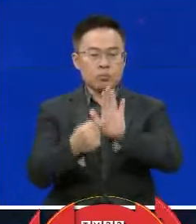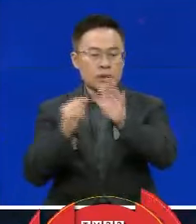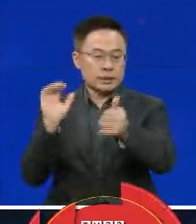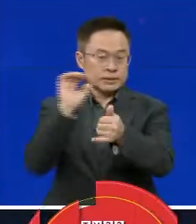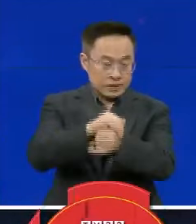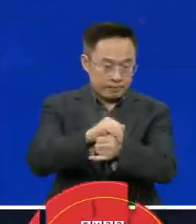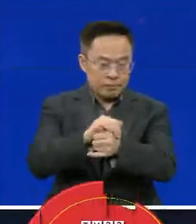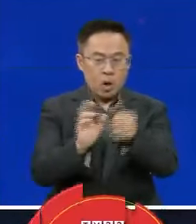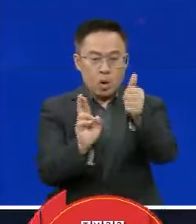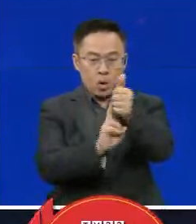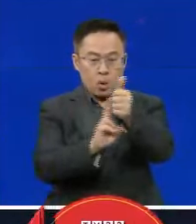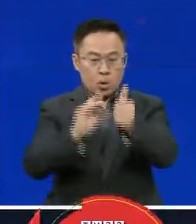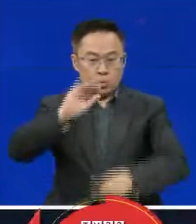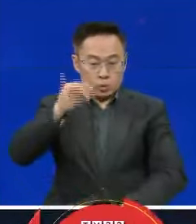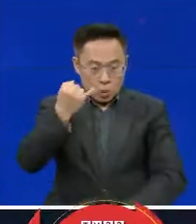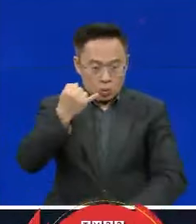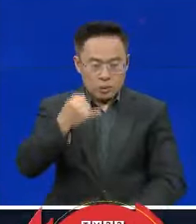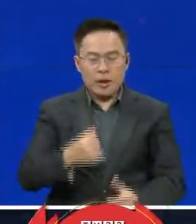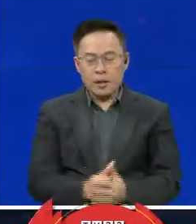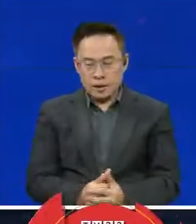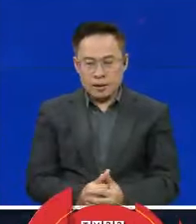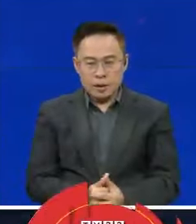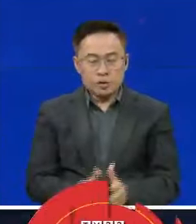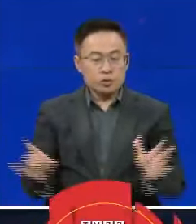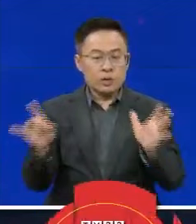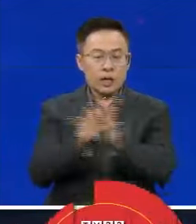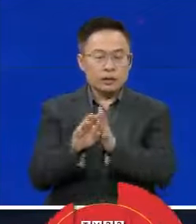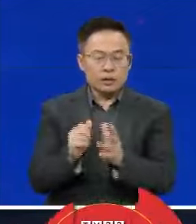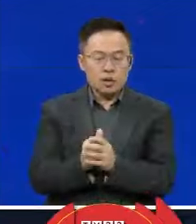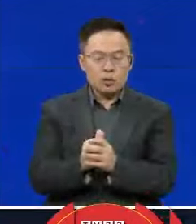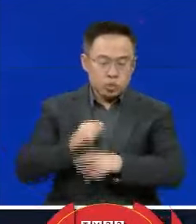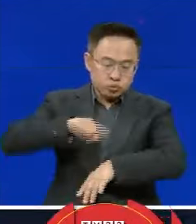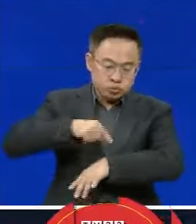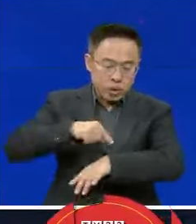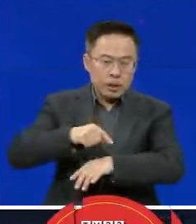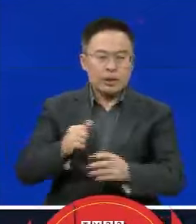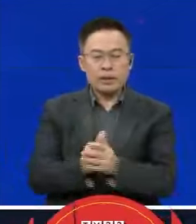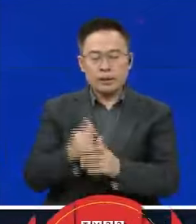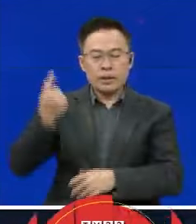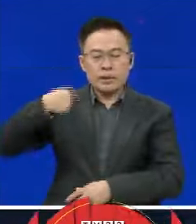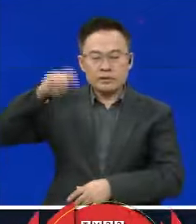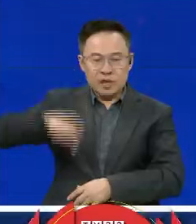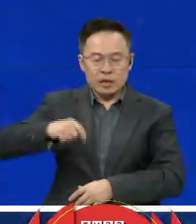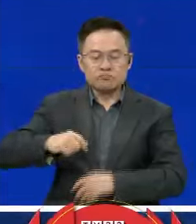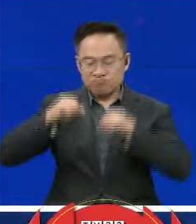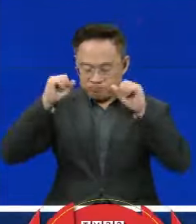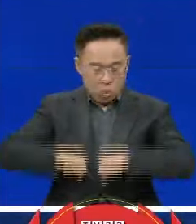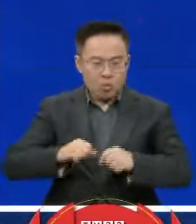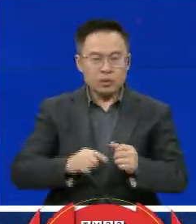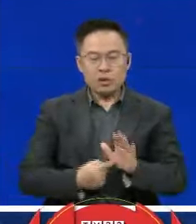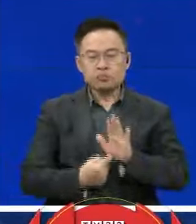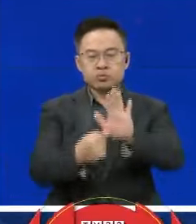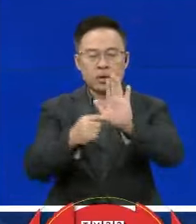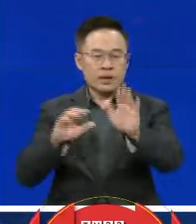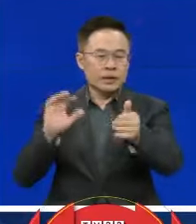แรกบิ๊กโจ๊กจะไปสนามบินโอ้โหนักข่าวก็ไปรอการปรากฏสุดท้ายฮะท่านไปมอบตัวนะฮะบอกว่าไม่ยังไม่อะไรเดี๋ยวร